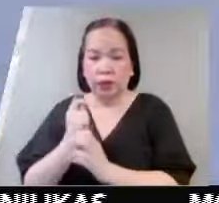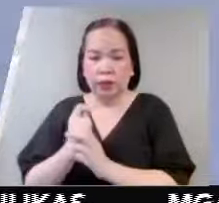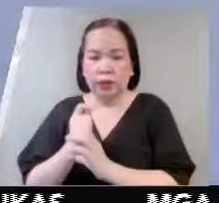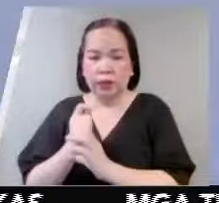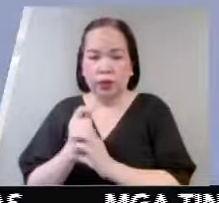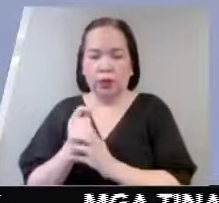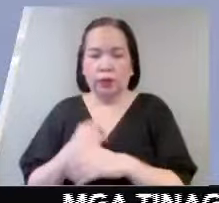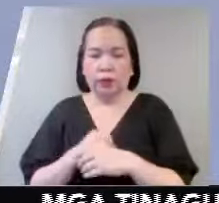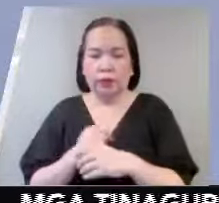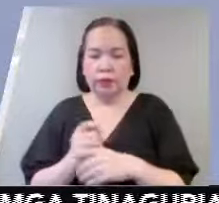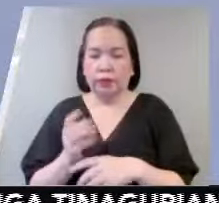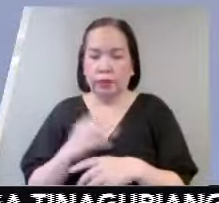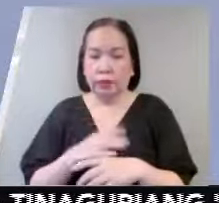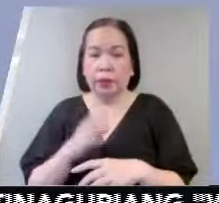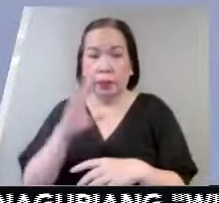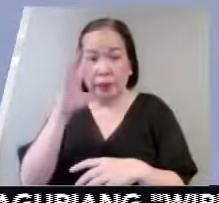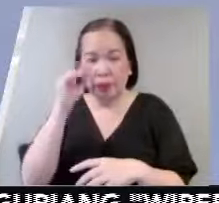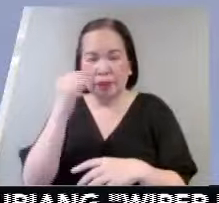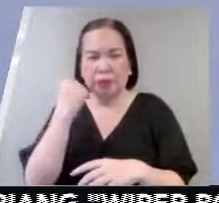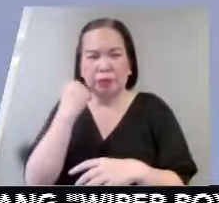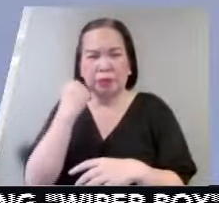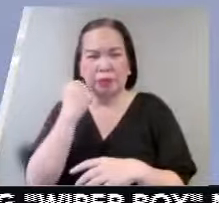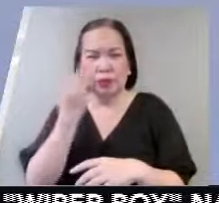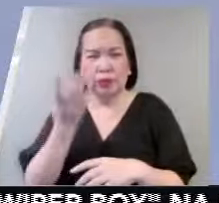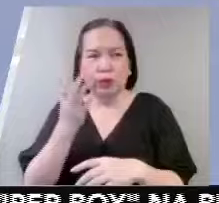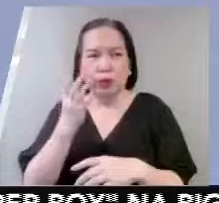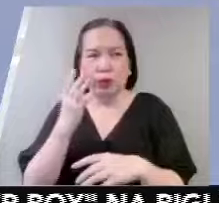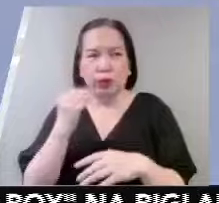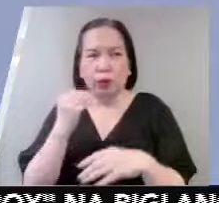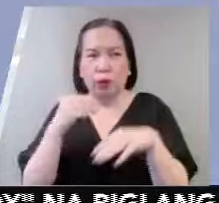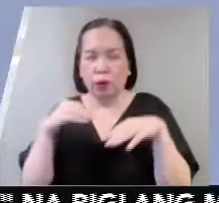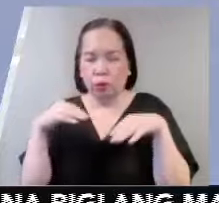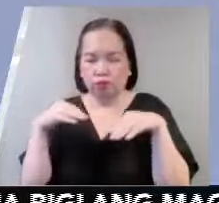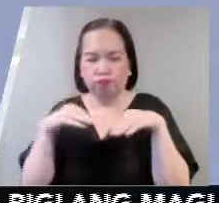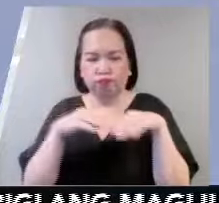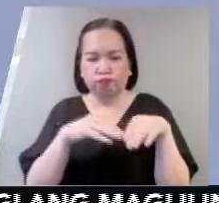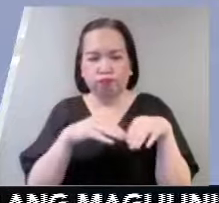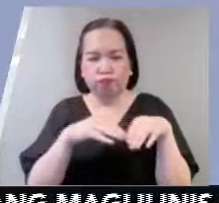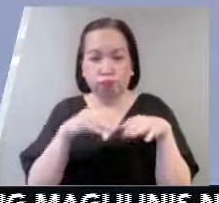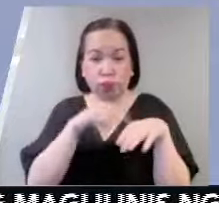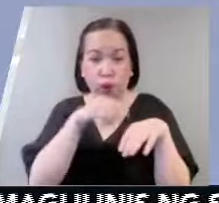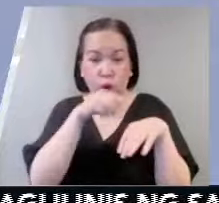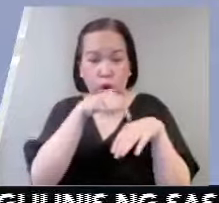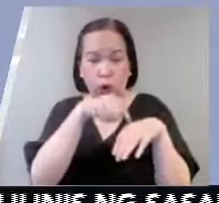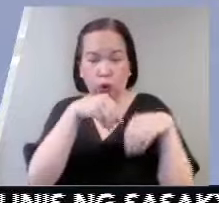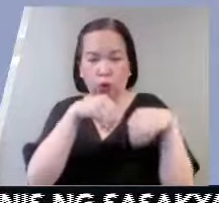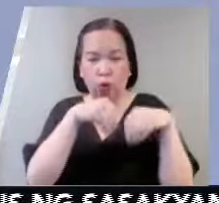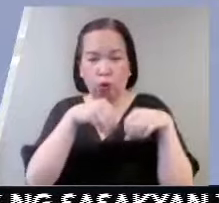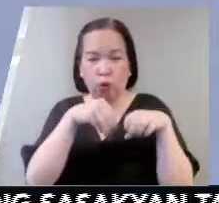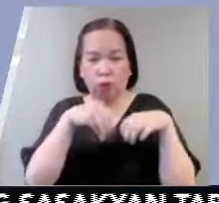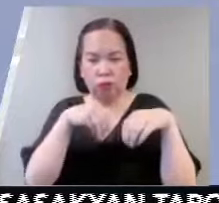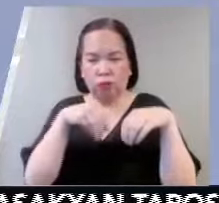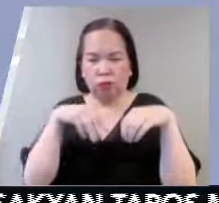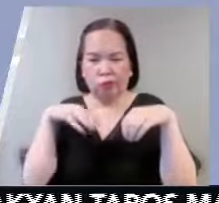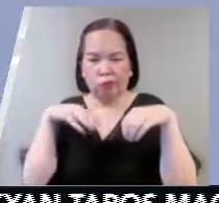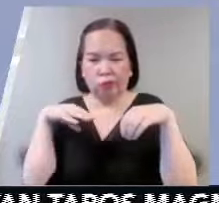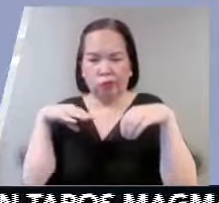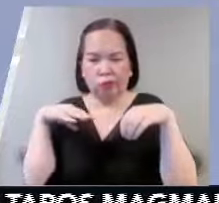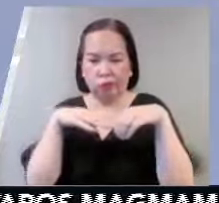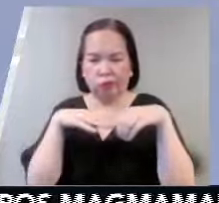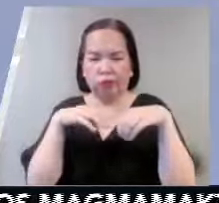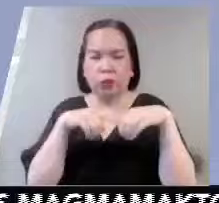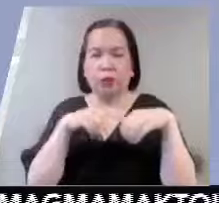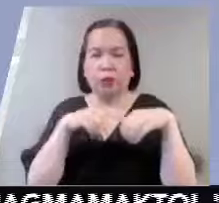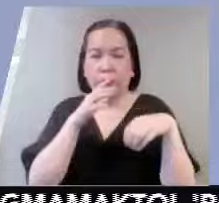Lalaki, patay matapos maipit sa pamanggang truck sa kanilang tindahan sa Legazpi City. Sugatan naman ang kanyang ina. Ayon sa pulisya, may kargang